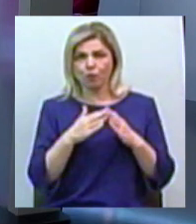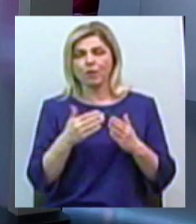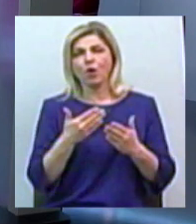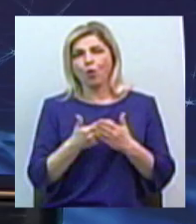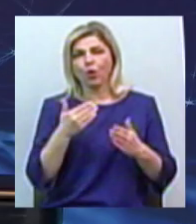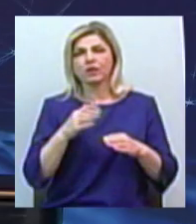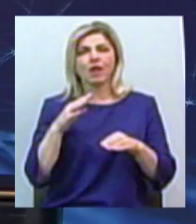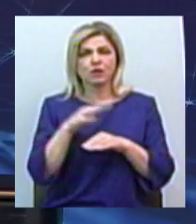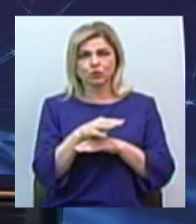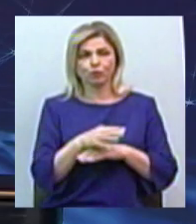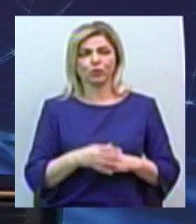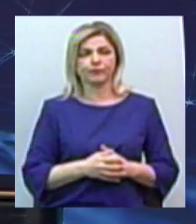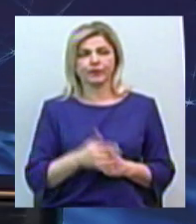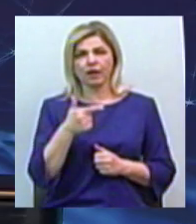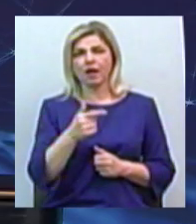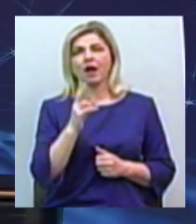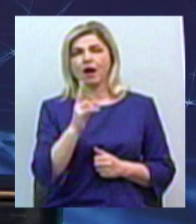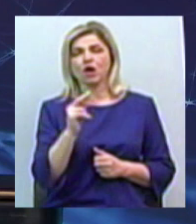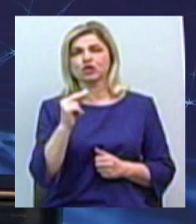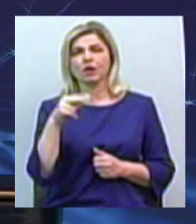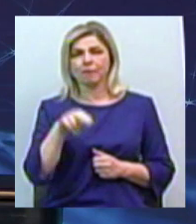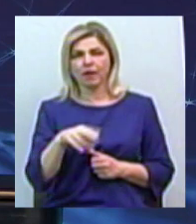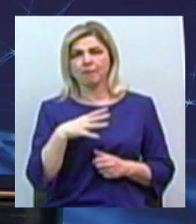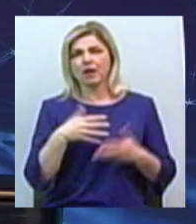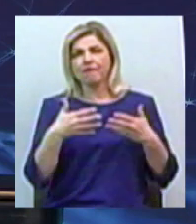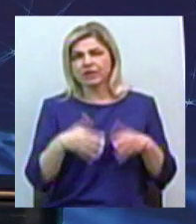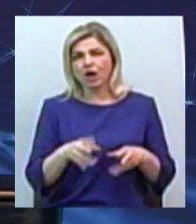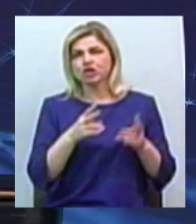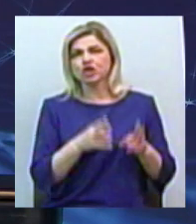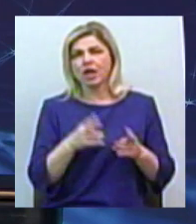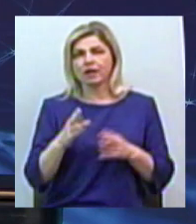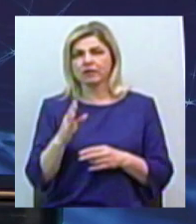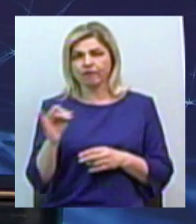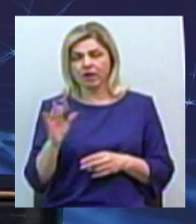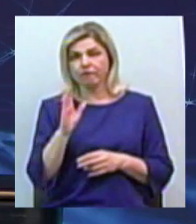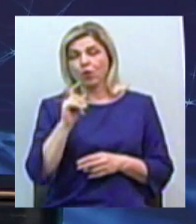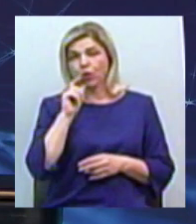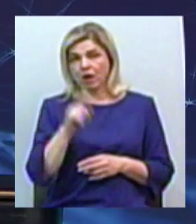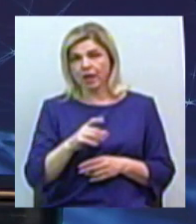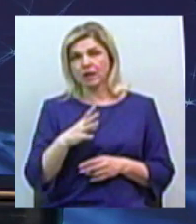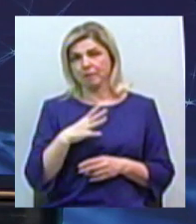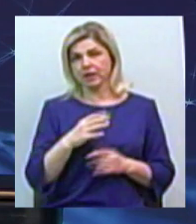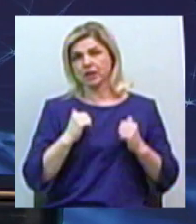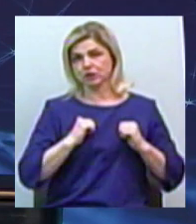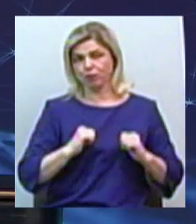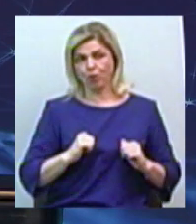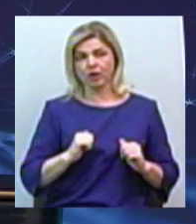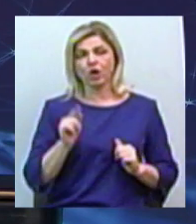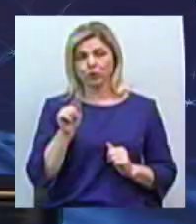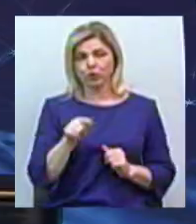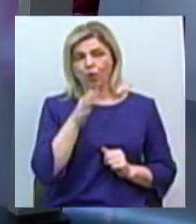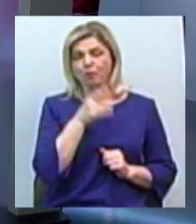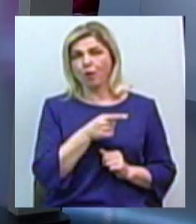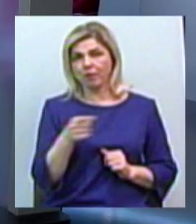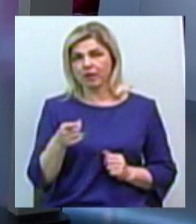ГКЧП, були втрати і жертви. В Україні це все сталося доволі спокійно, безпосередньо в той момент.